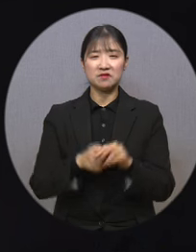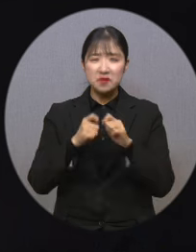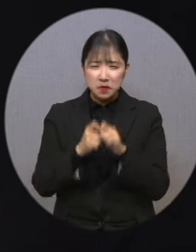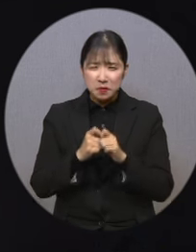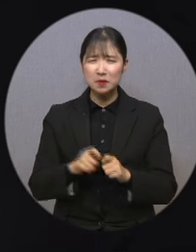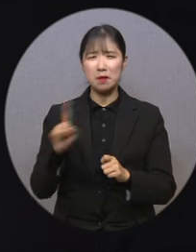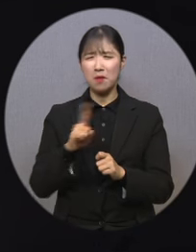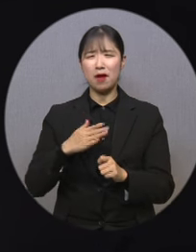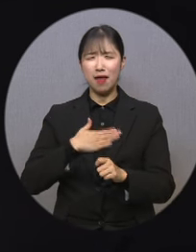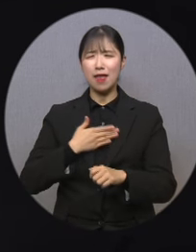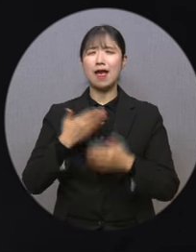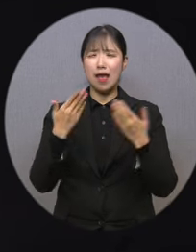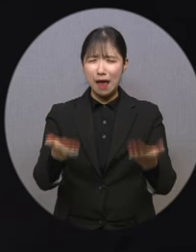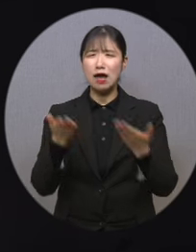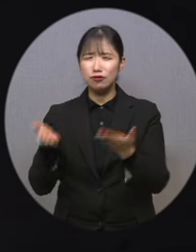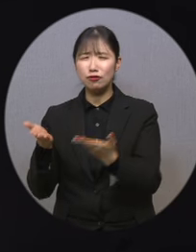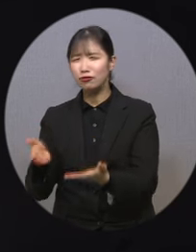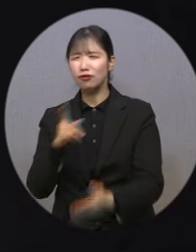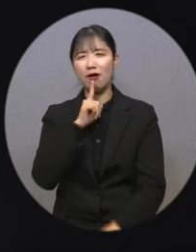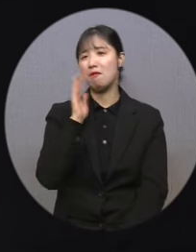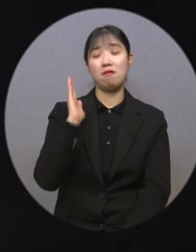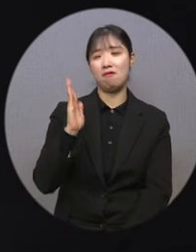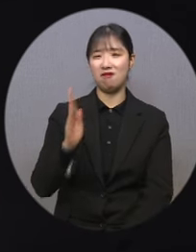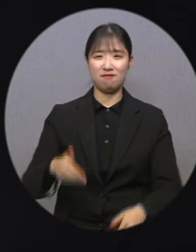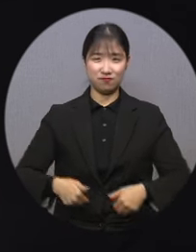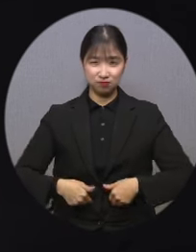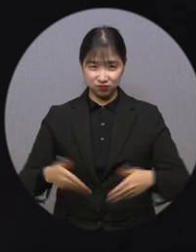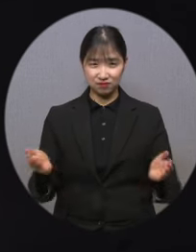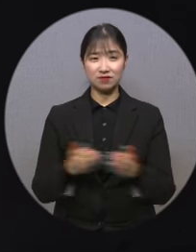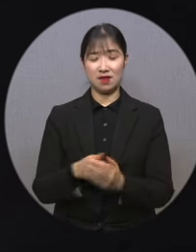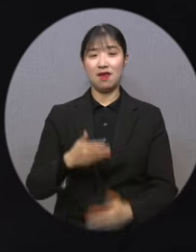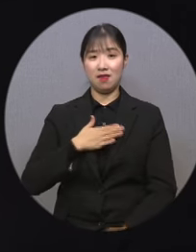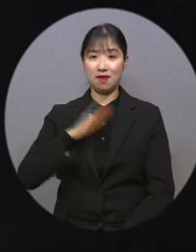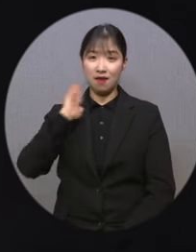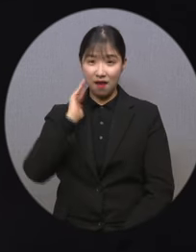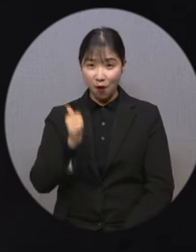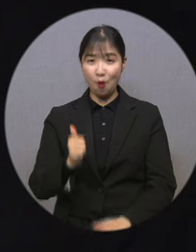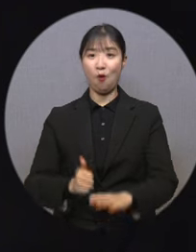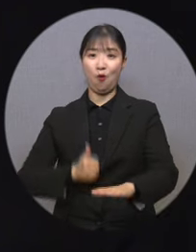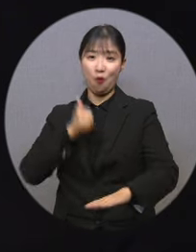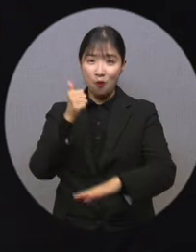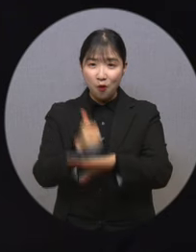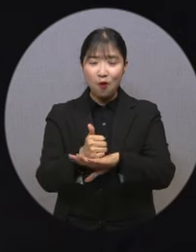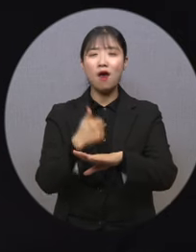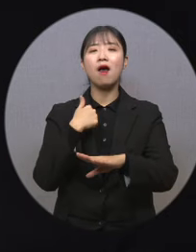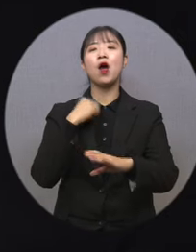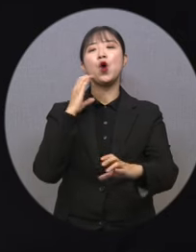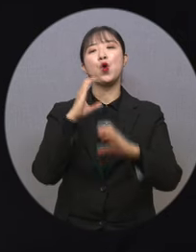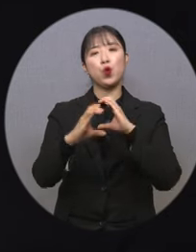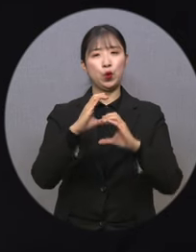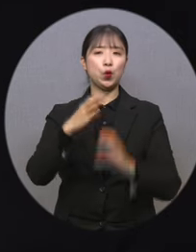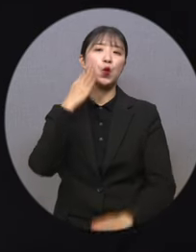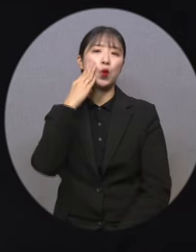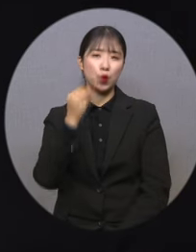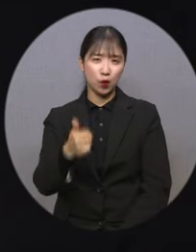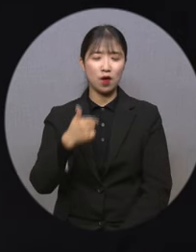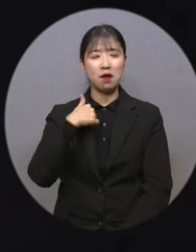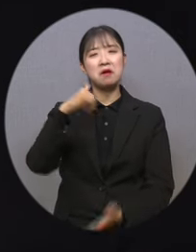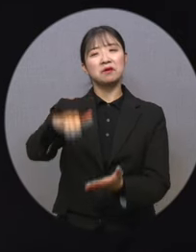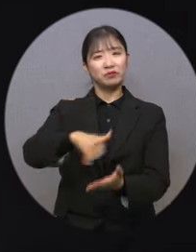뭘 해주겠다 이렇게 안 해도 제가 되면은 소통이 되는 사람이니까 항상 전화도